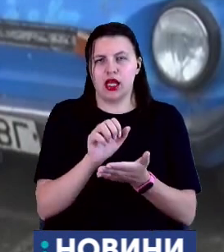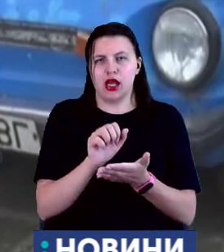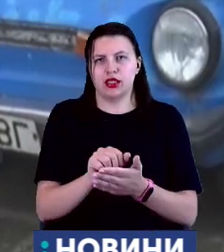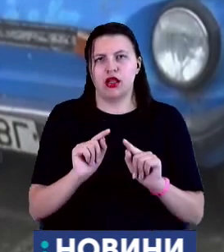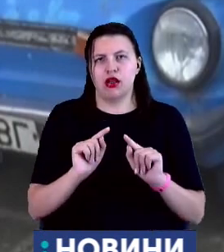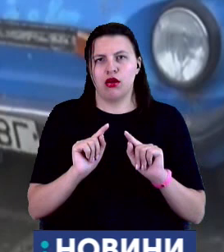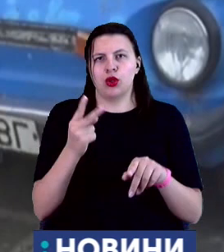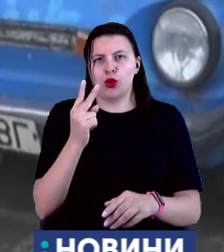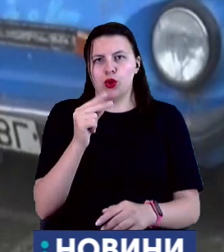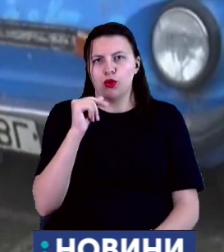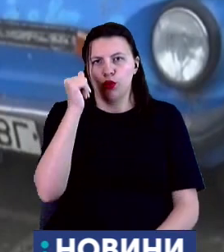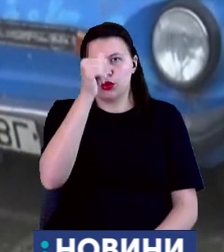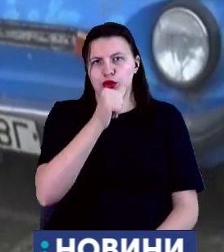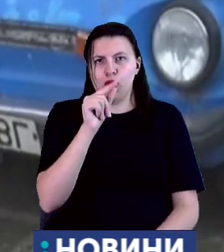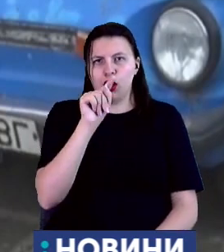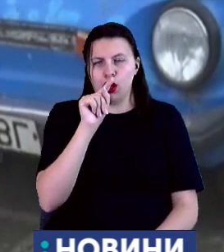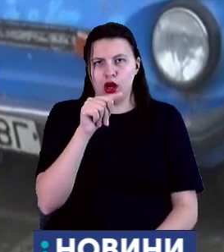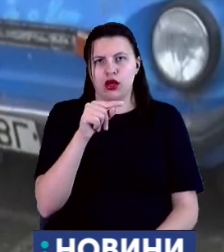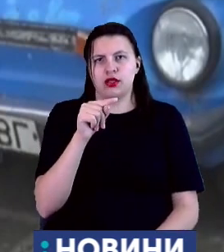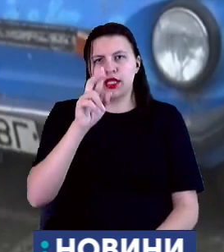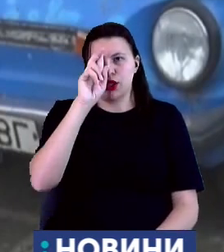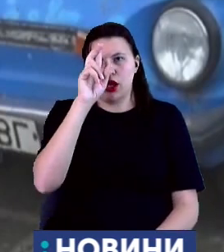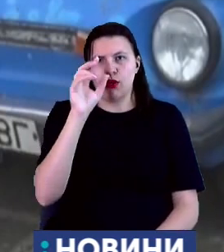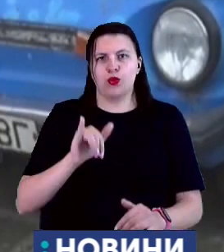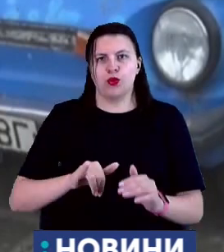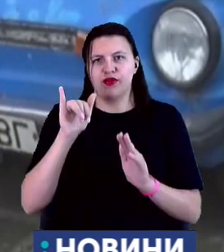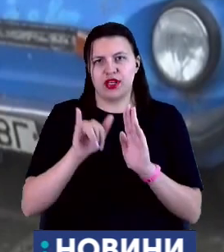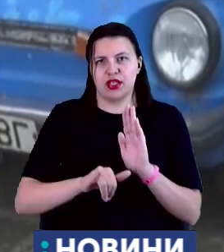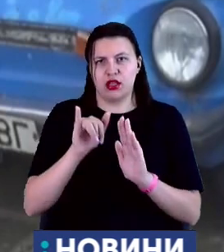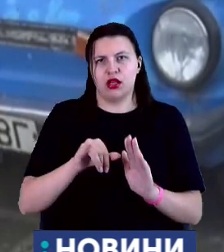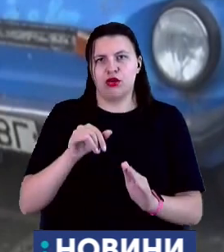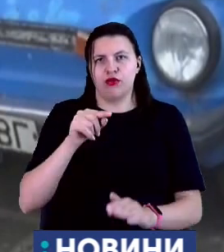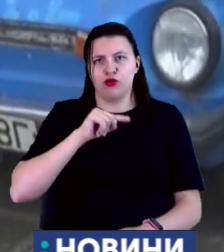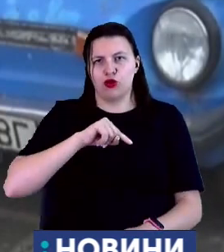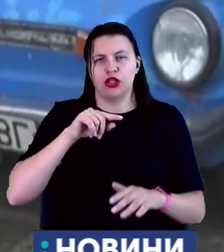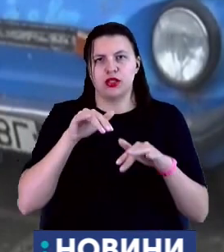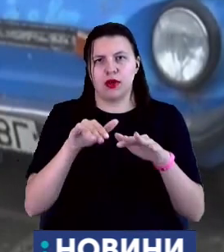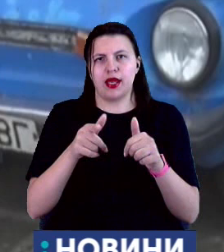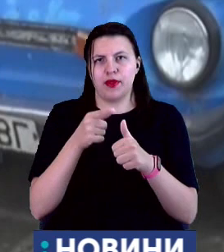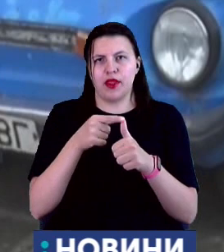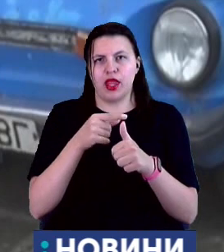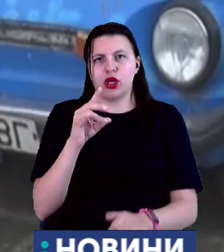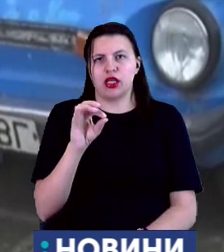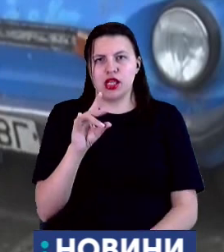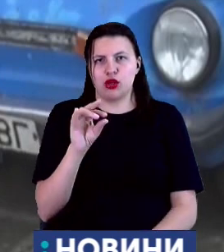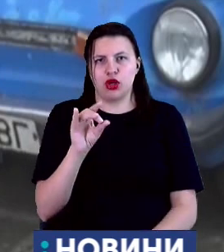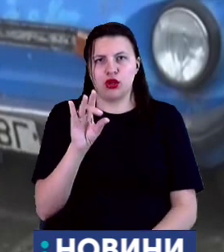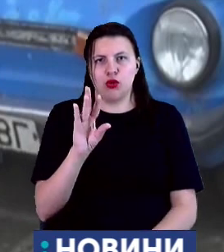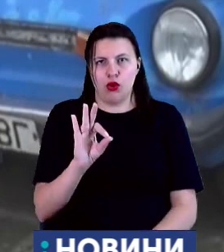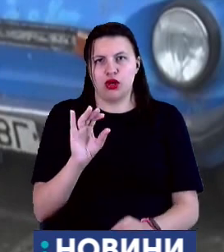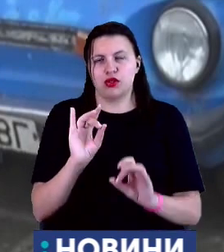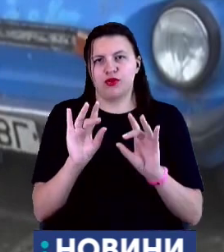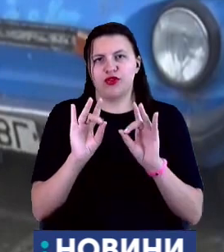державного університету внутрішніх справ імені Едуарда Дідоренка. Розповідали про свою роботу, показували, як проводити